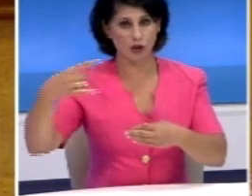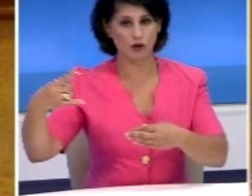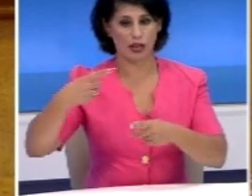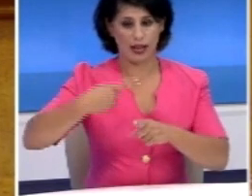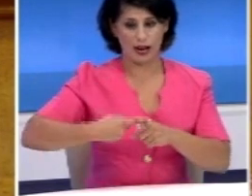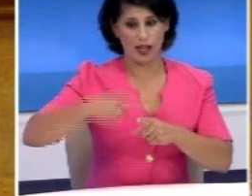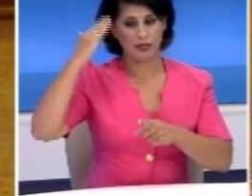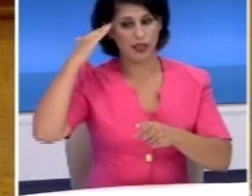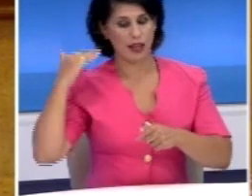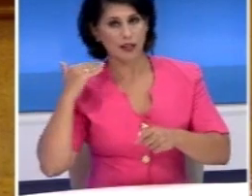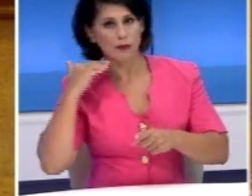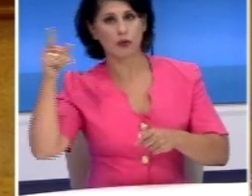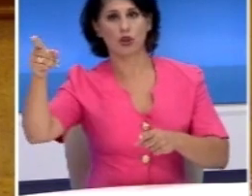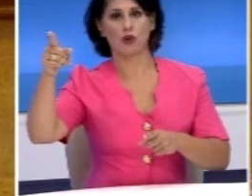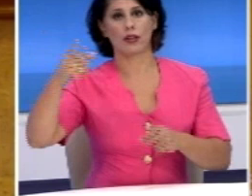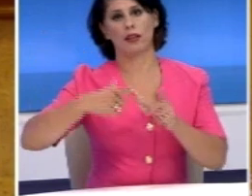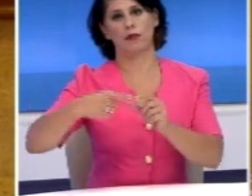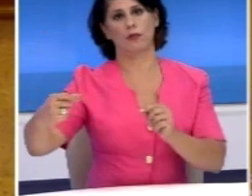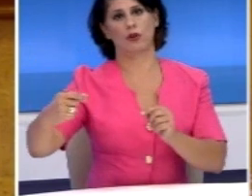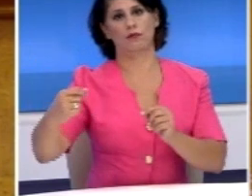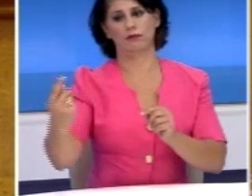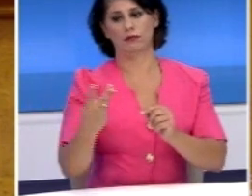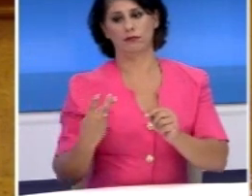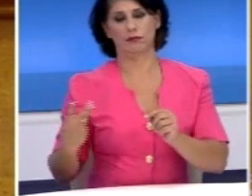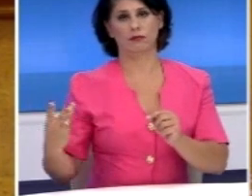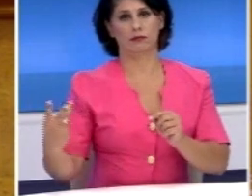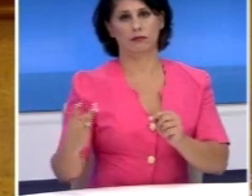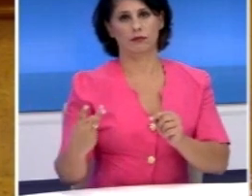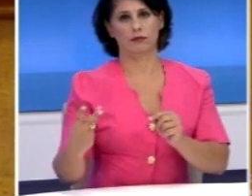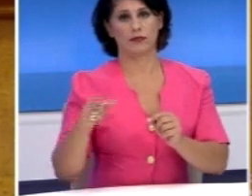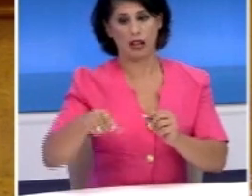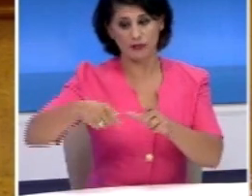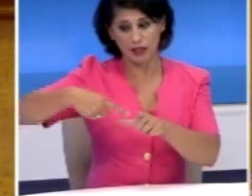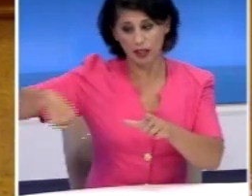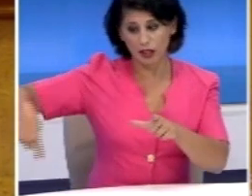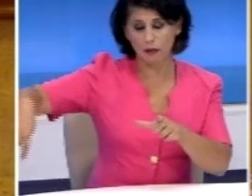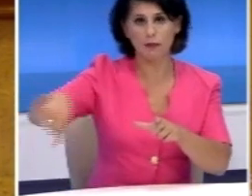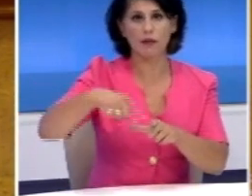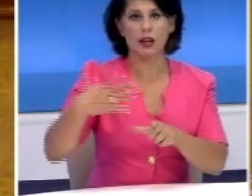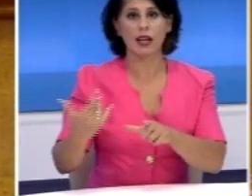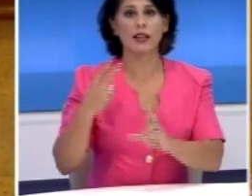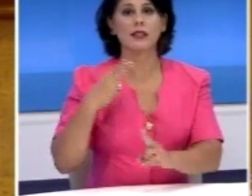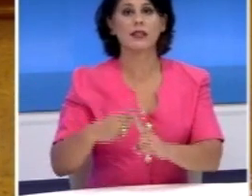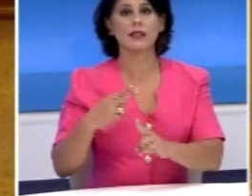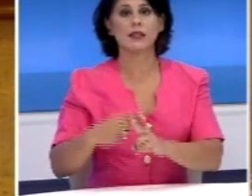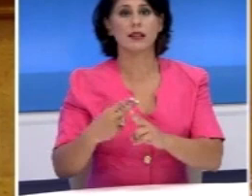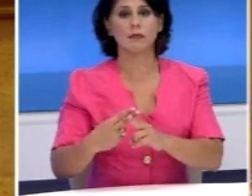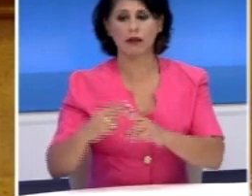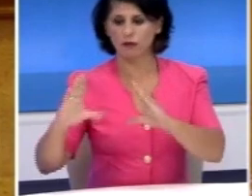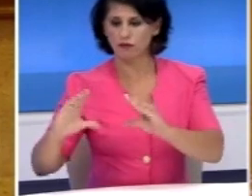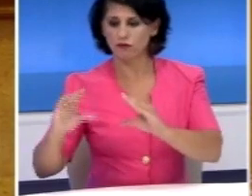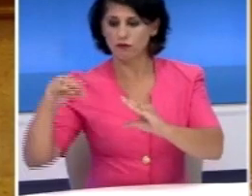την Αίγυπτο και την Κύπρο. Πολύ περισσότερο που η λεκάνη αυτή φαίνεται ότι έχει σημαντικά